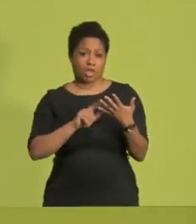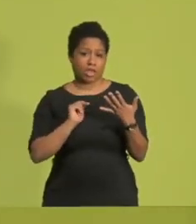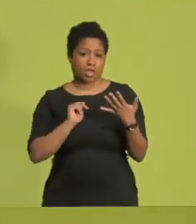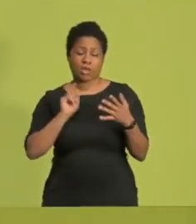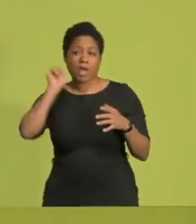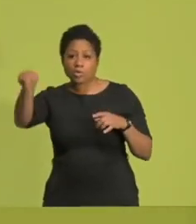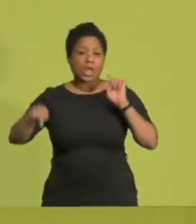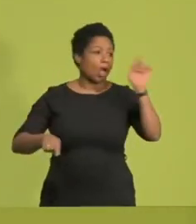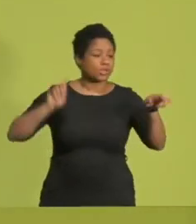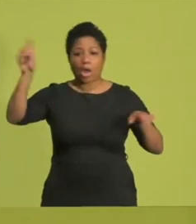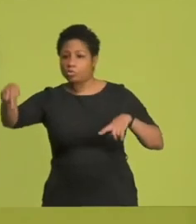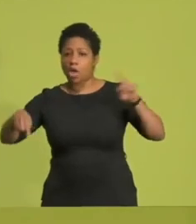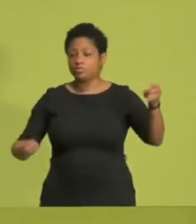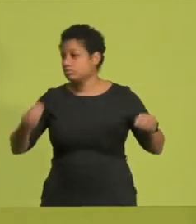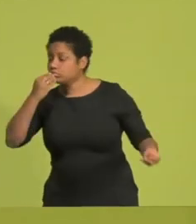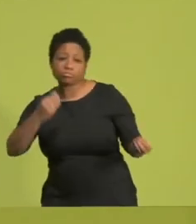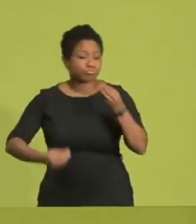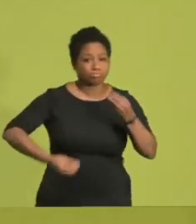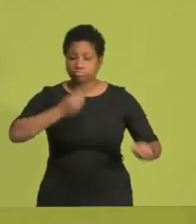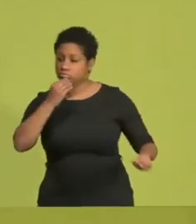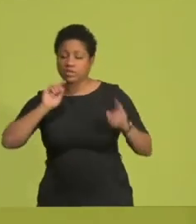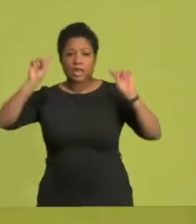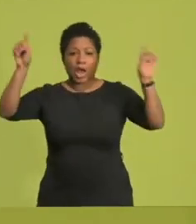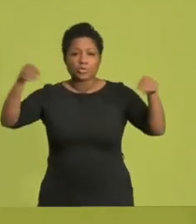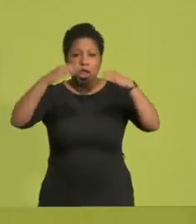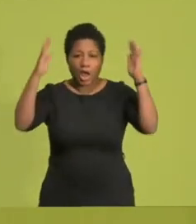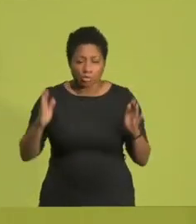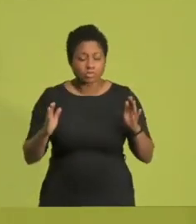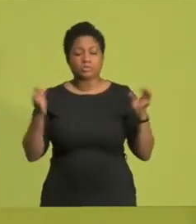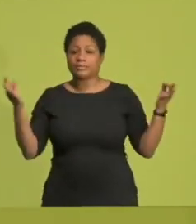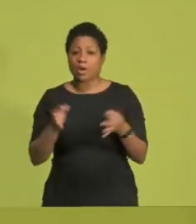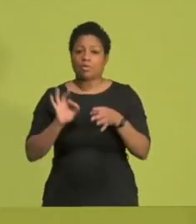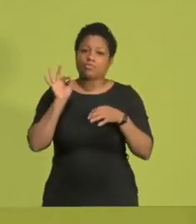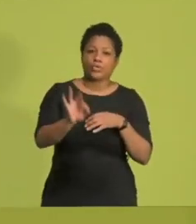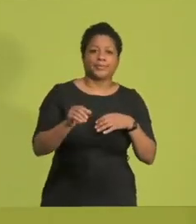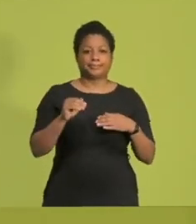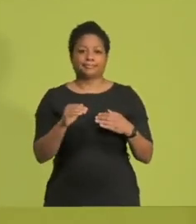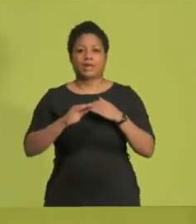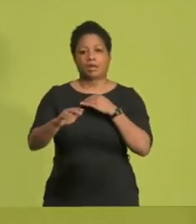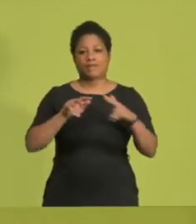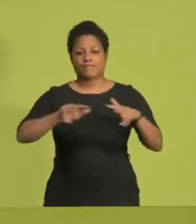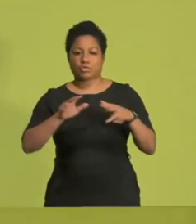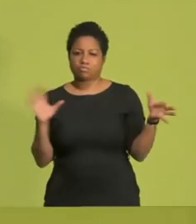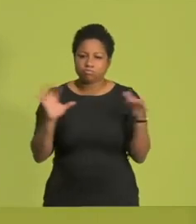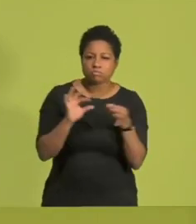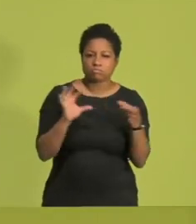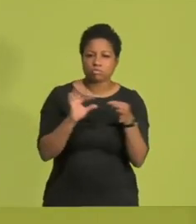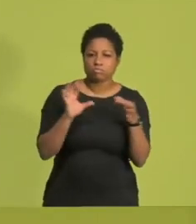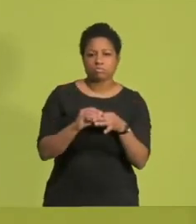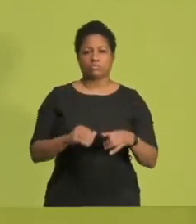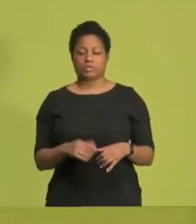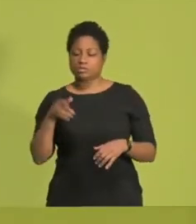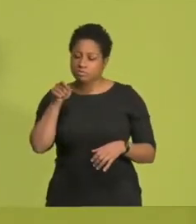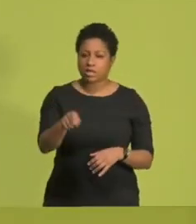mehr außer Haus. Und deshalb ist diese Außerhausverpflegung auch entscheidend dafür, dass wir da einen Fuß reinkriegen, dass